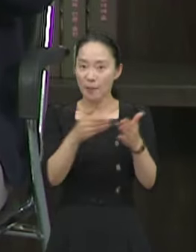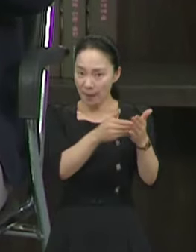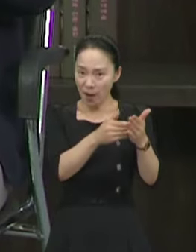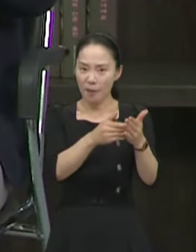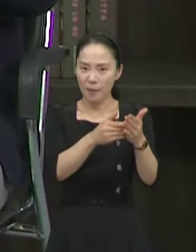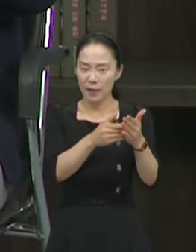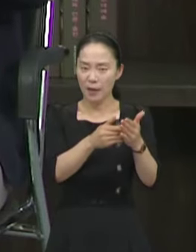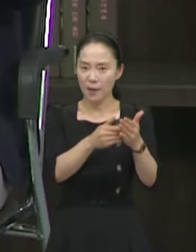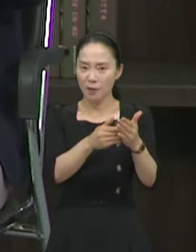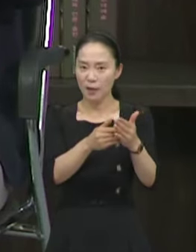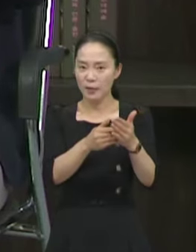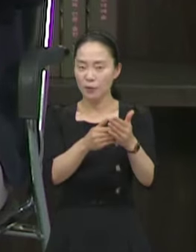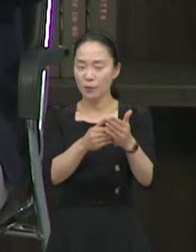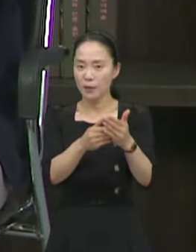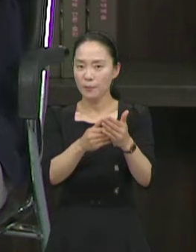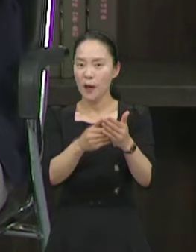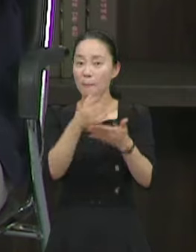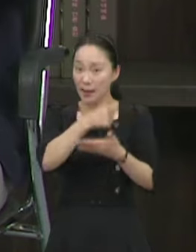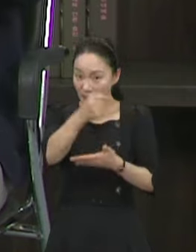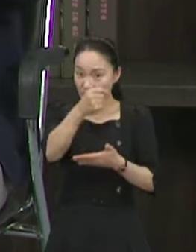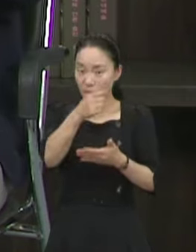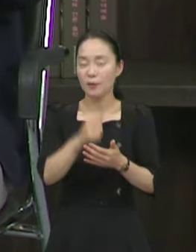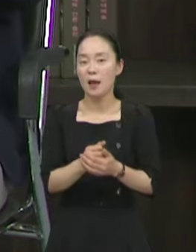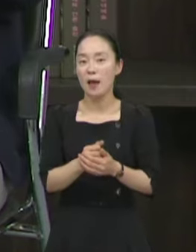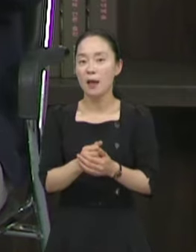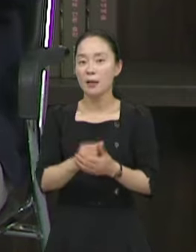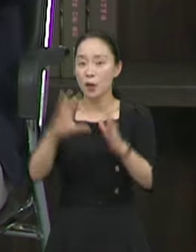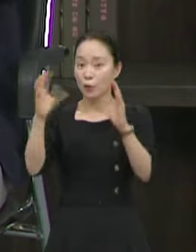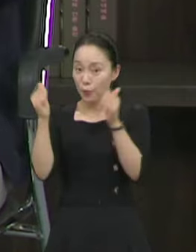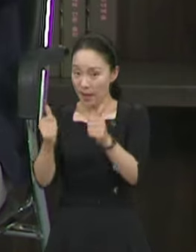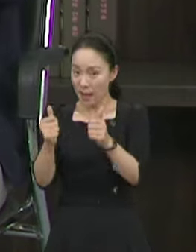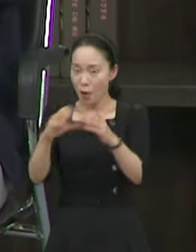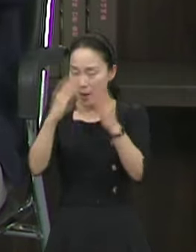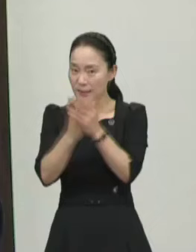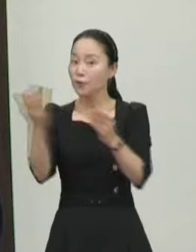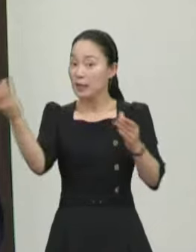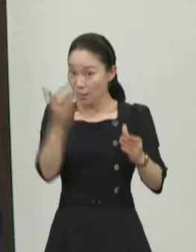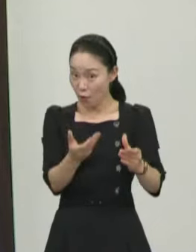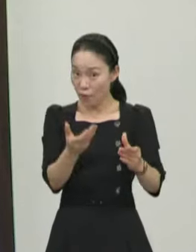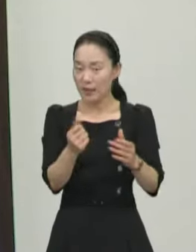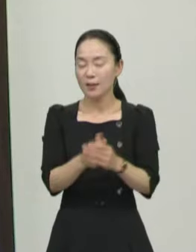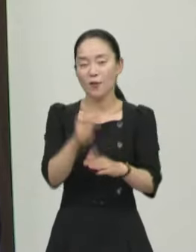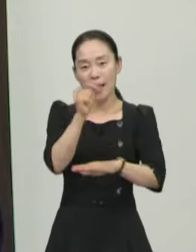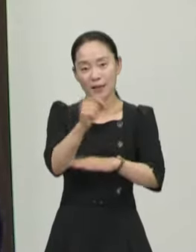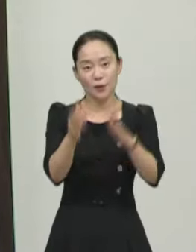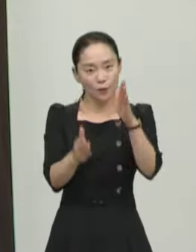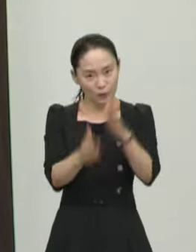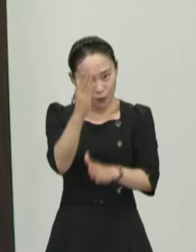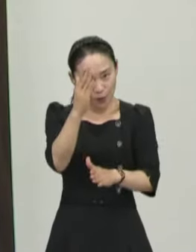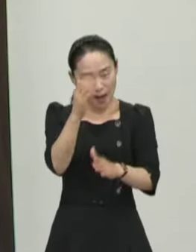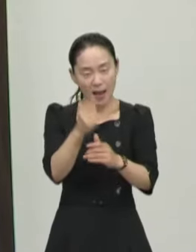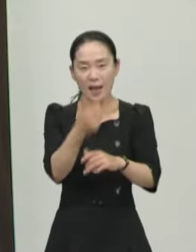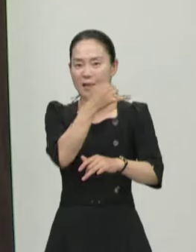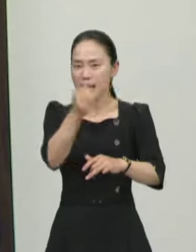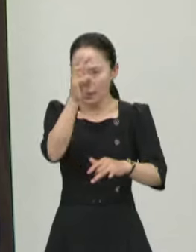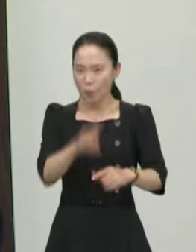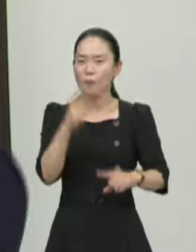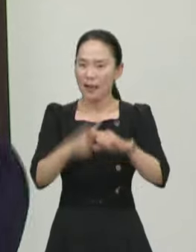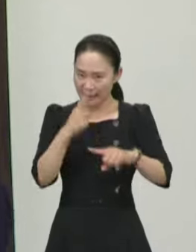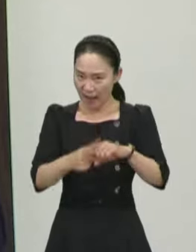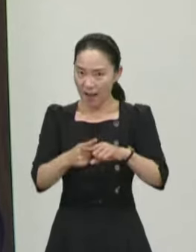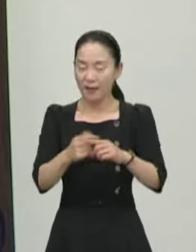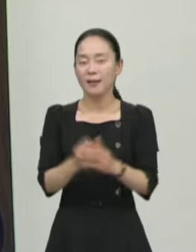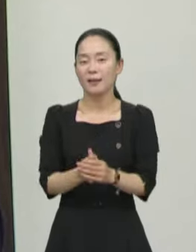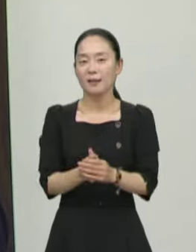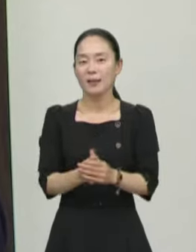그런 점에서 이번에 예를 들어서 국회의사당 완전 이전을 통해서 행정수도가 세종이다라고 하는